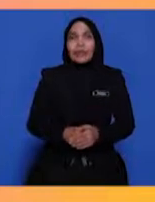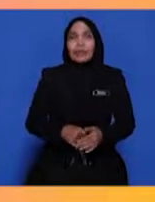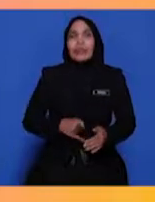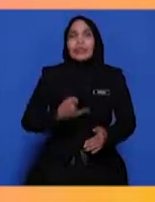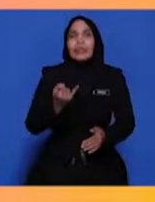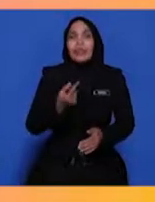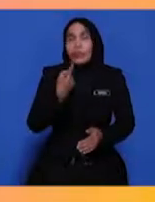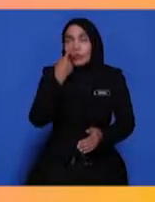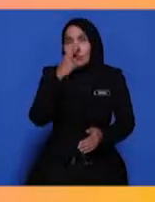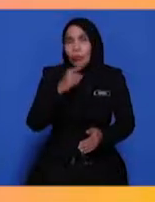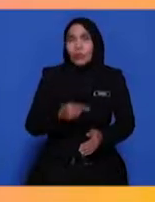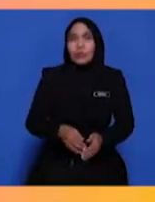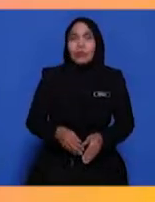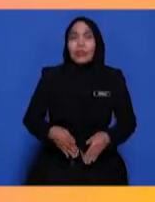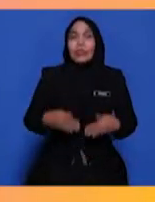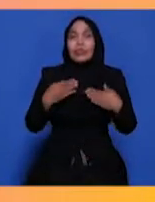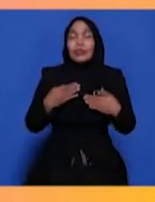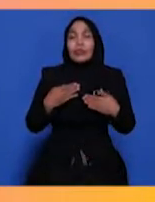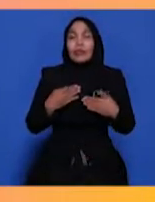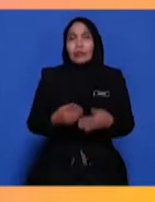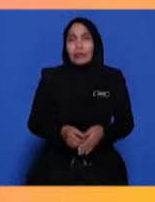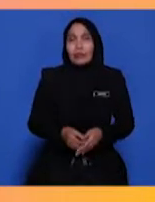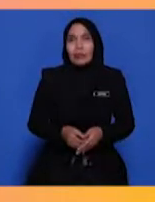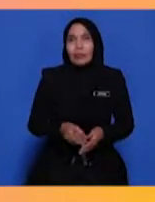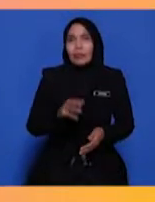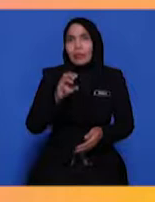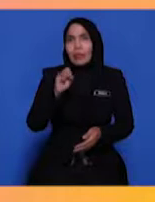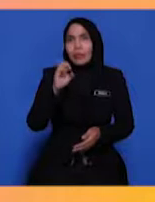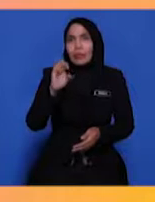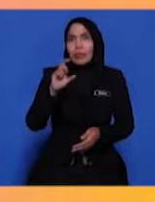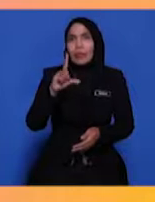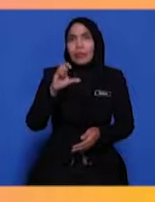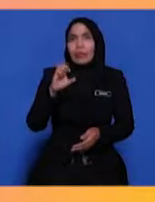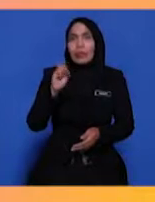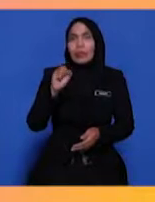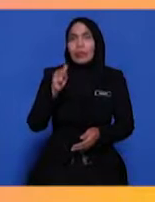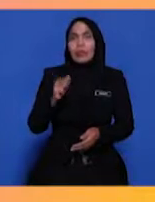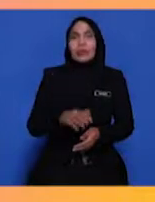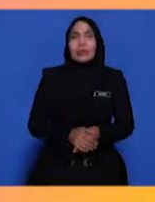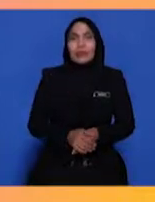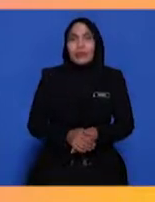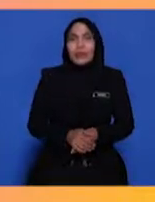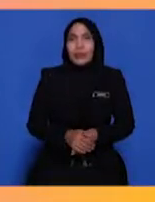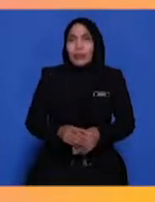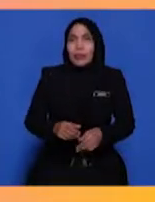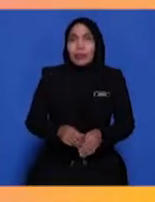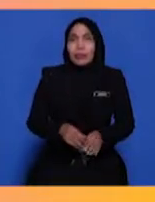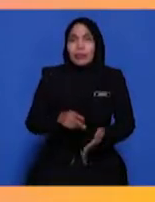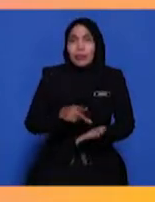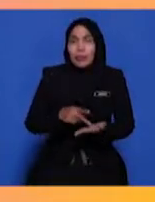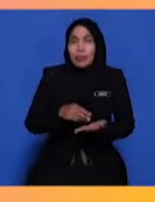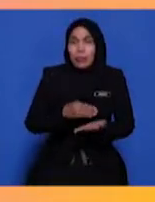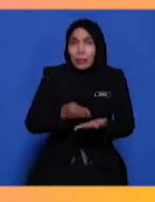dan mewah. Perbelanjaan mengikut kehendak akan menyebabkan seseorang berbelanja lebih